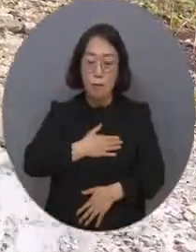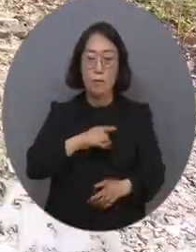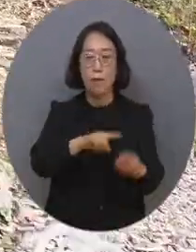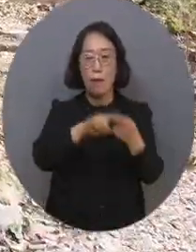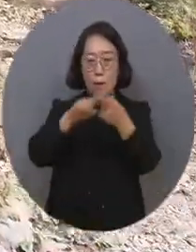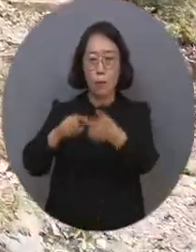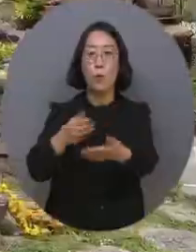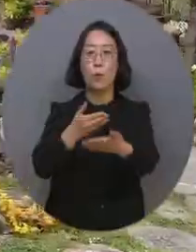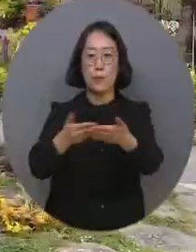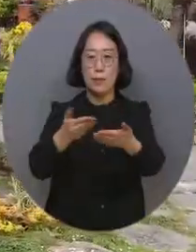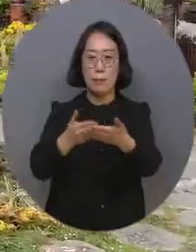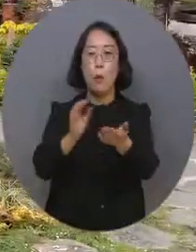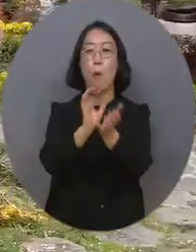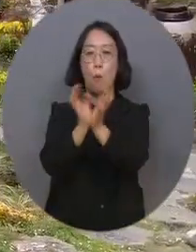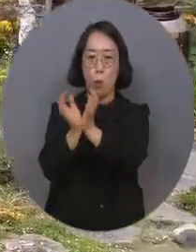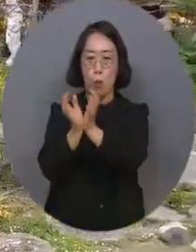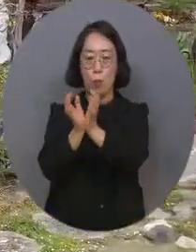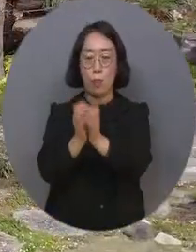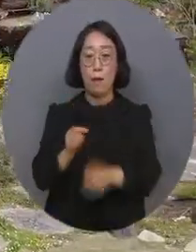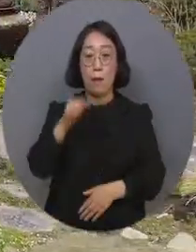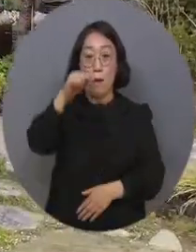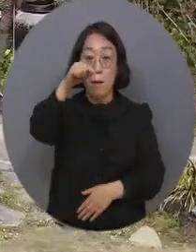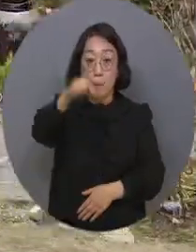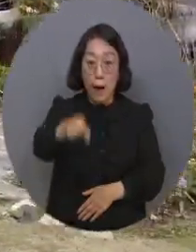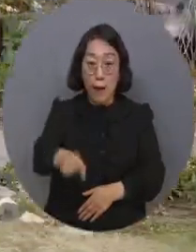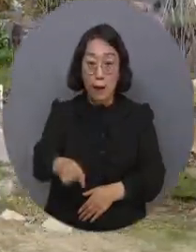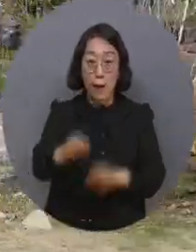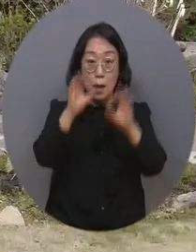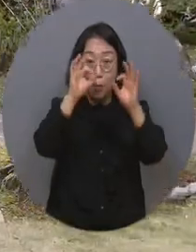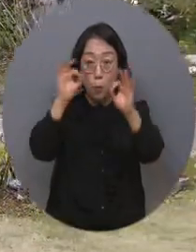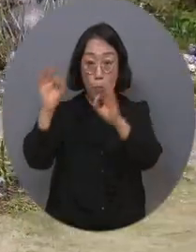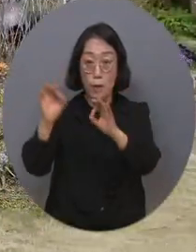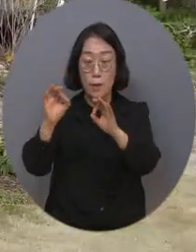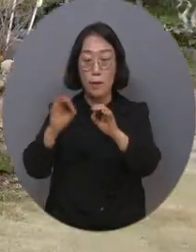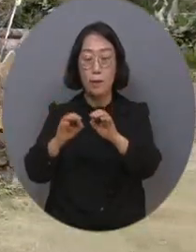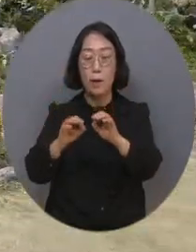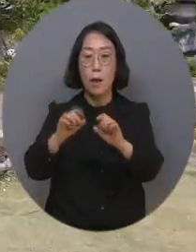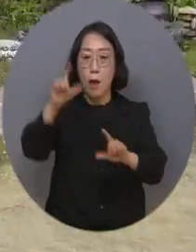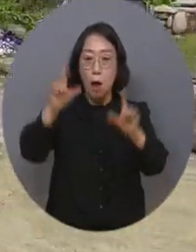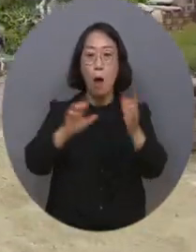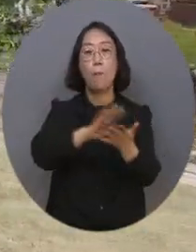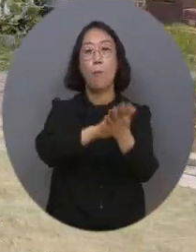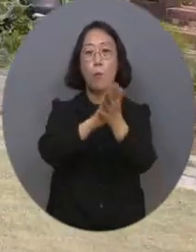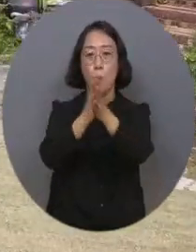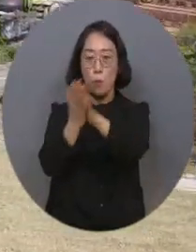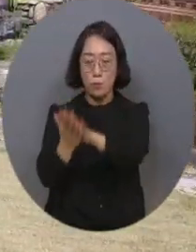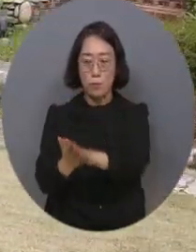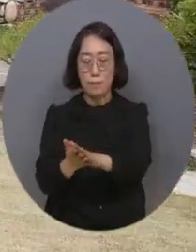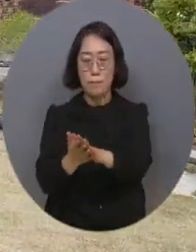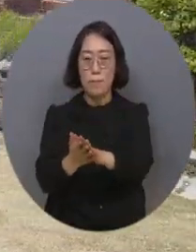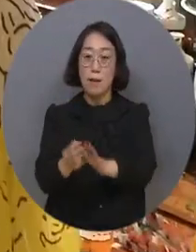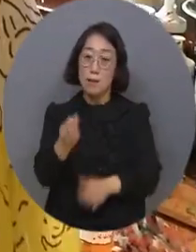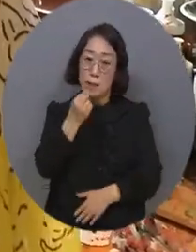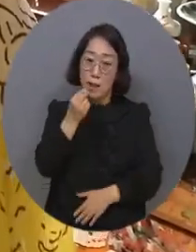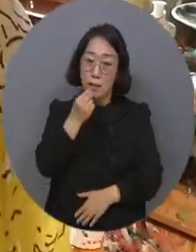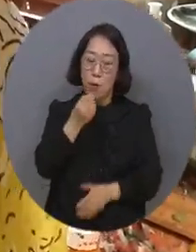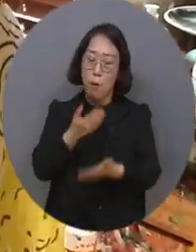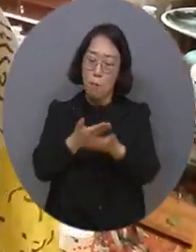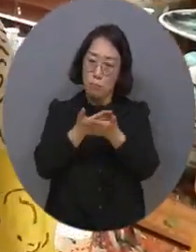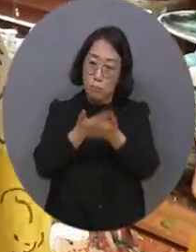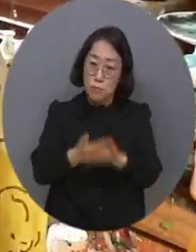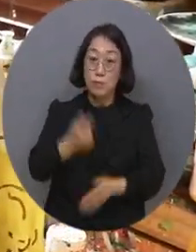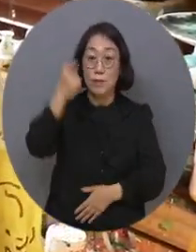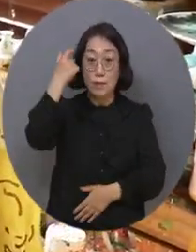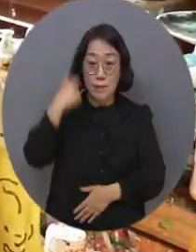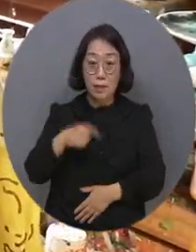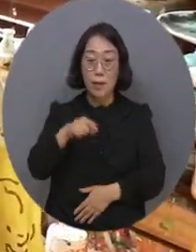표현합니다 화실밥 창문 너머로 보이는 자연의 변화와 생명의 신비로움에 대한 감동은 사랑에